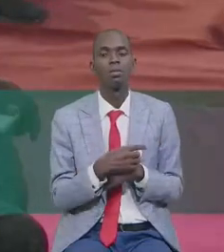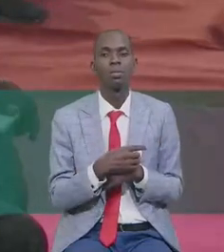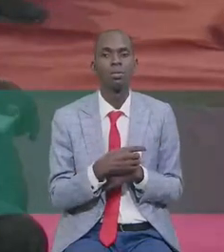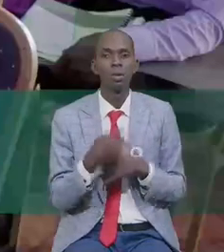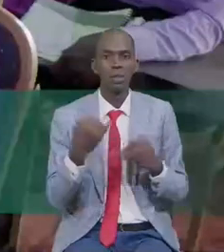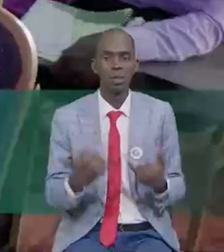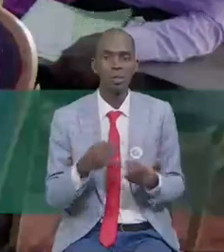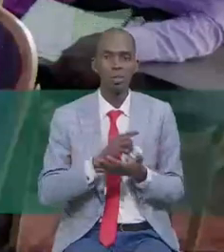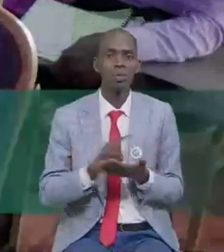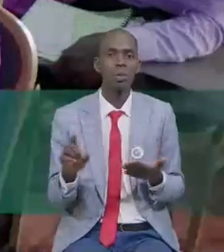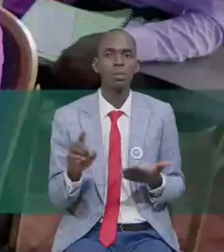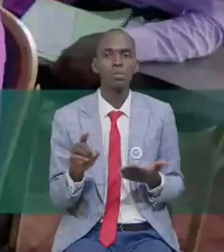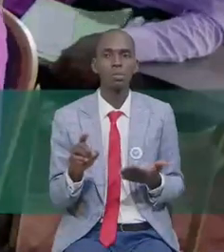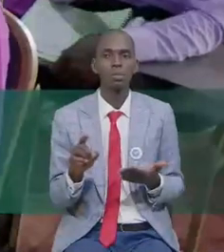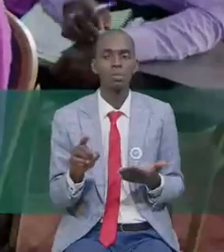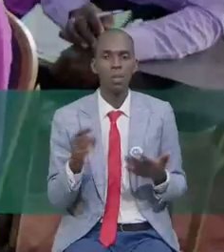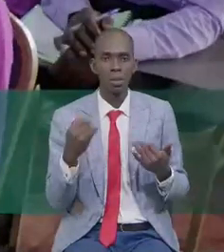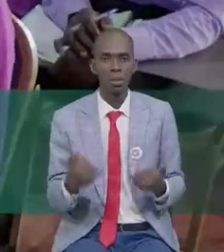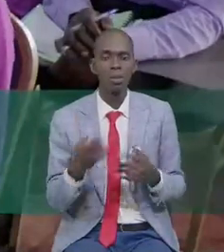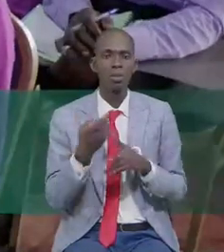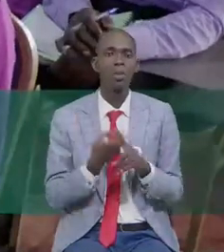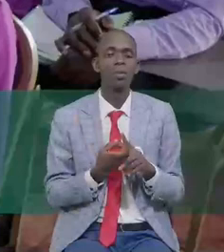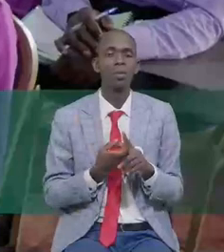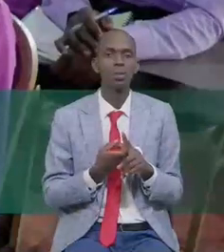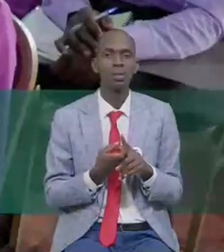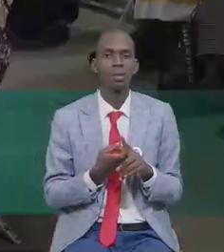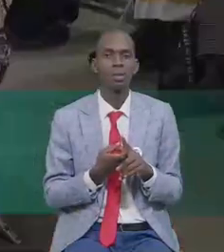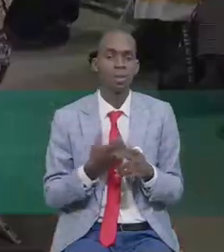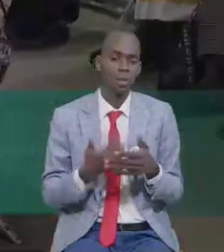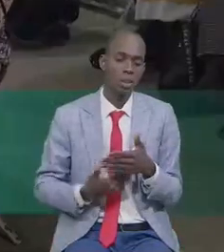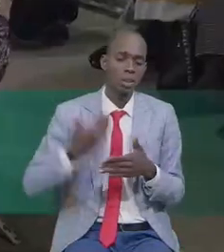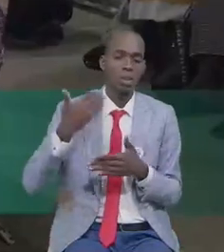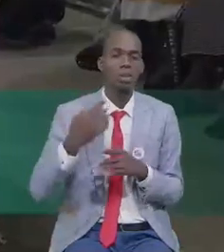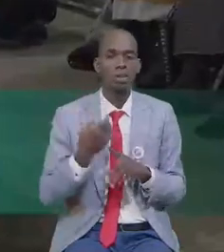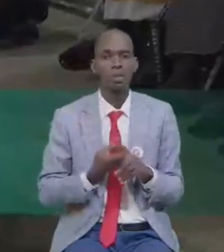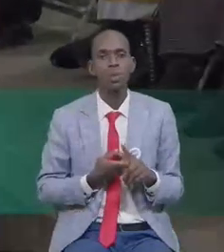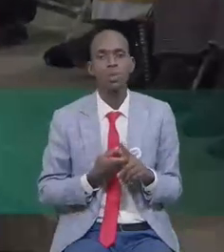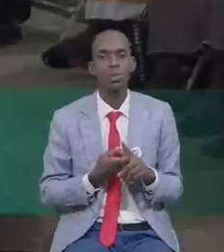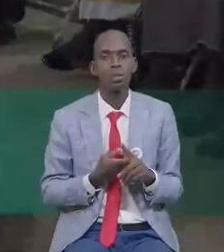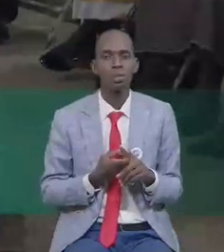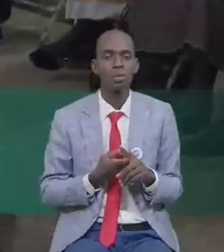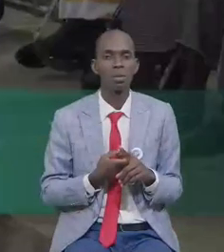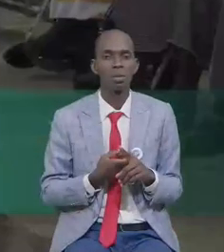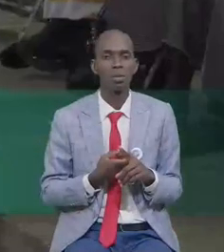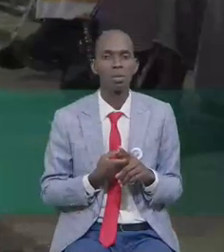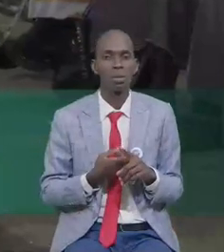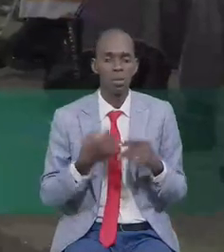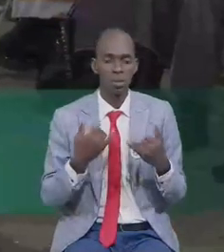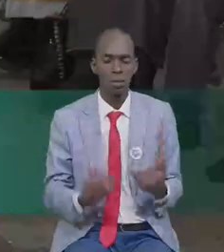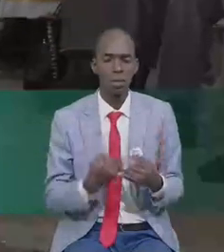Cette semaine, ce mois, mois prochain, cette